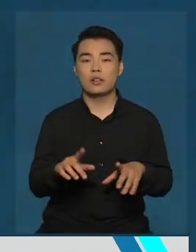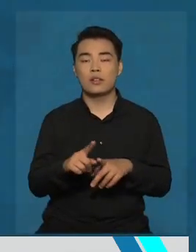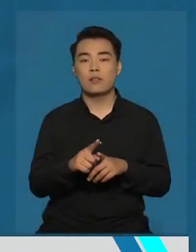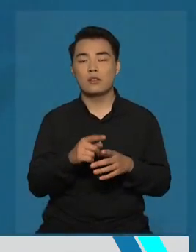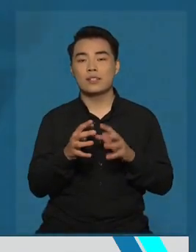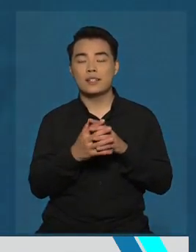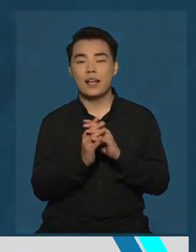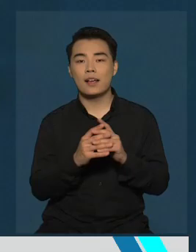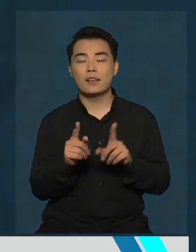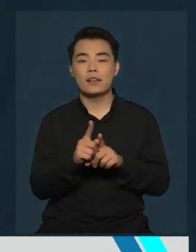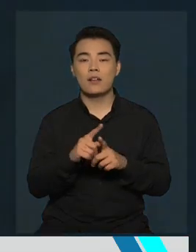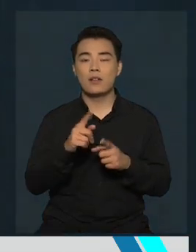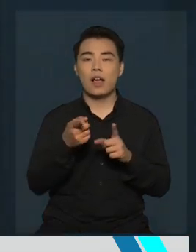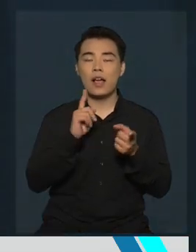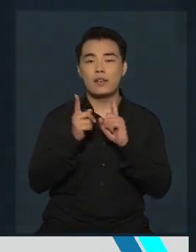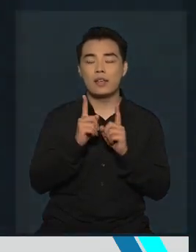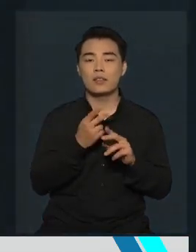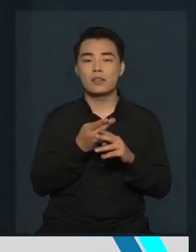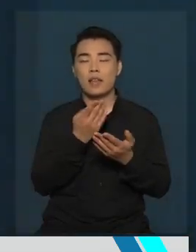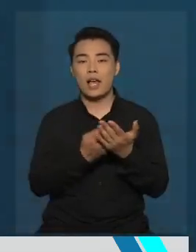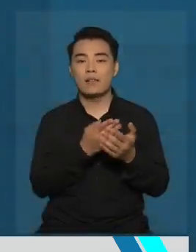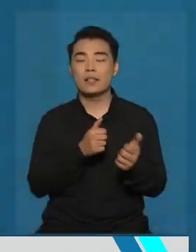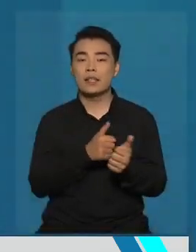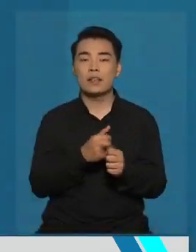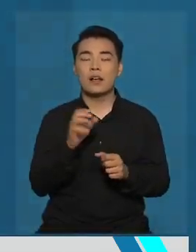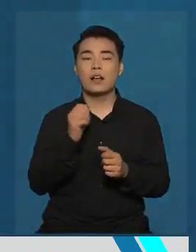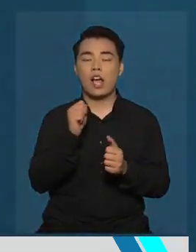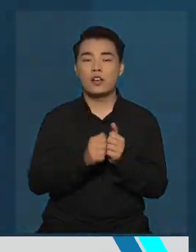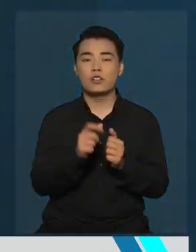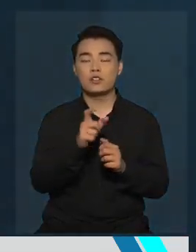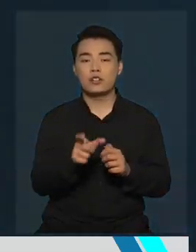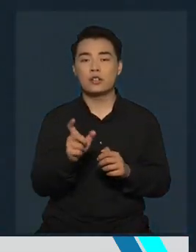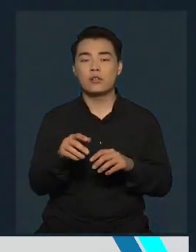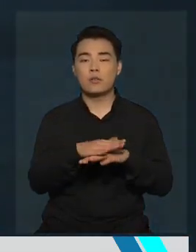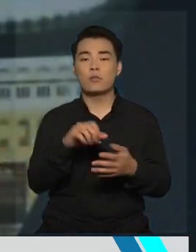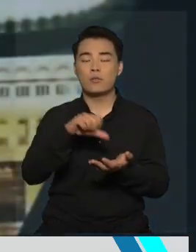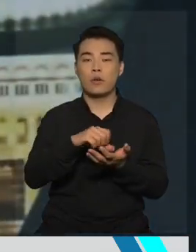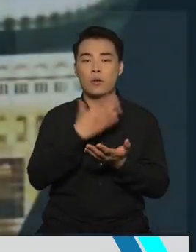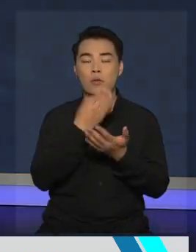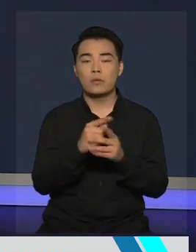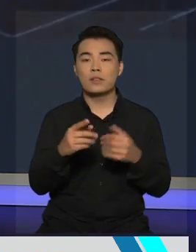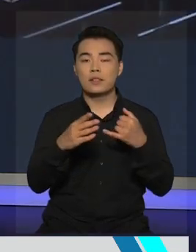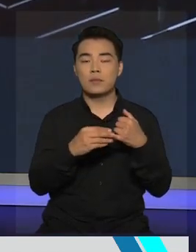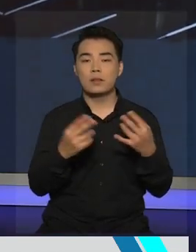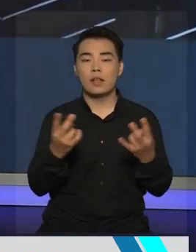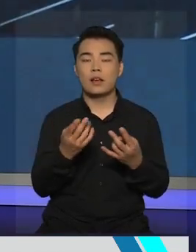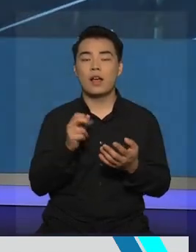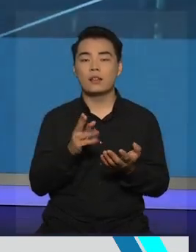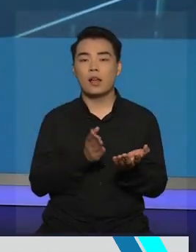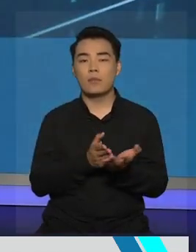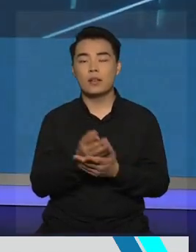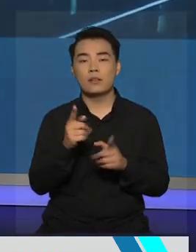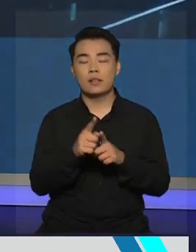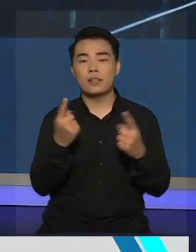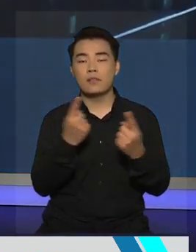сельских, значит, общественных советов для того, чтобы каждый житель мог участвовать в управлении своей территорией. Второе направление – это инфраструктура,